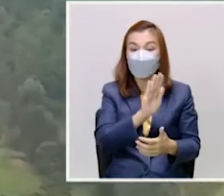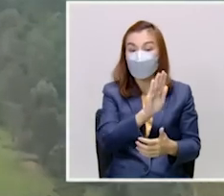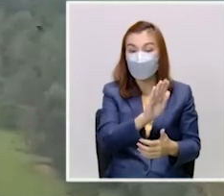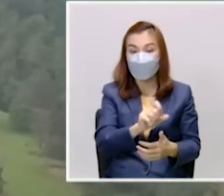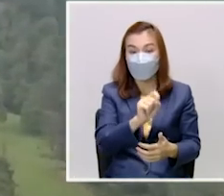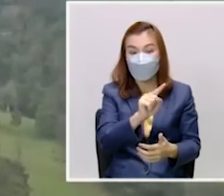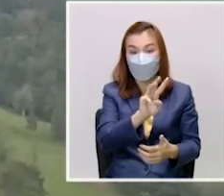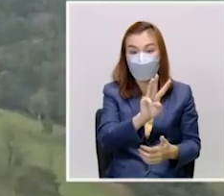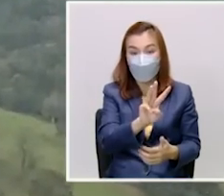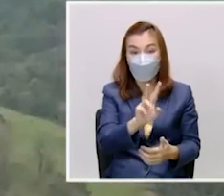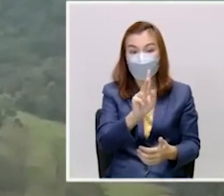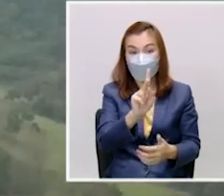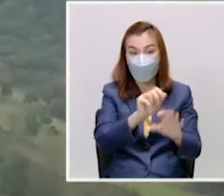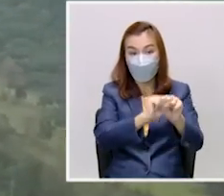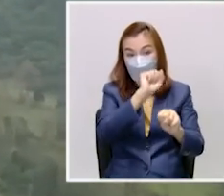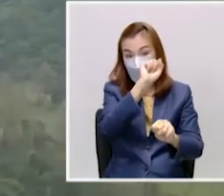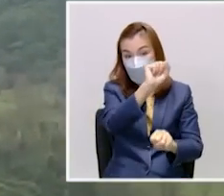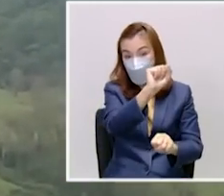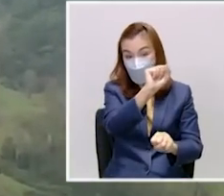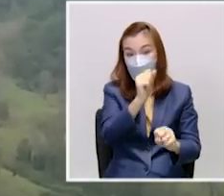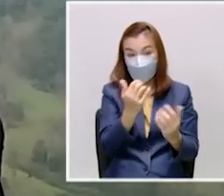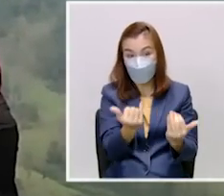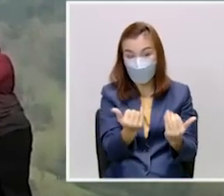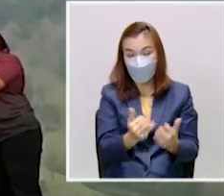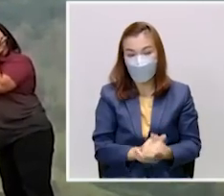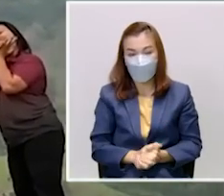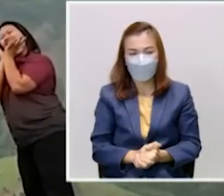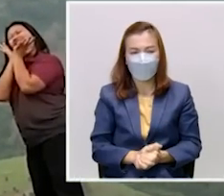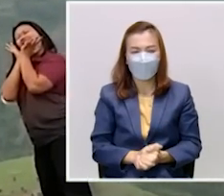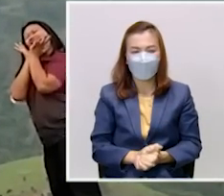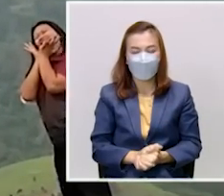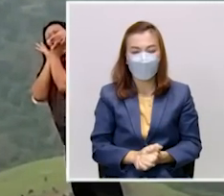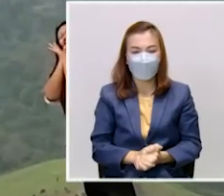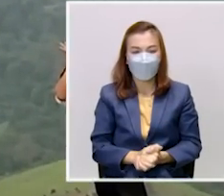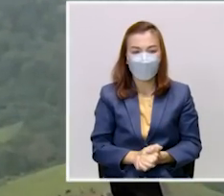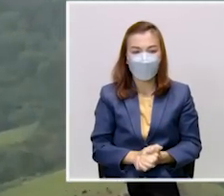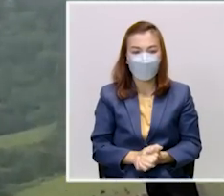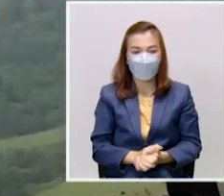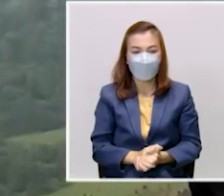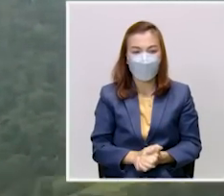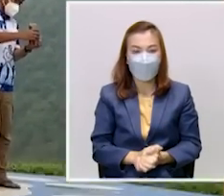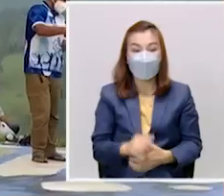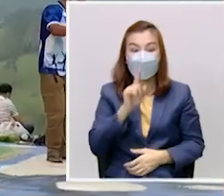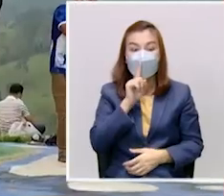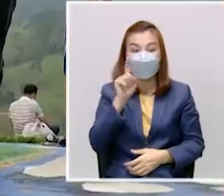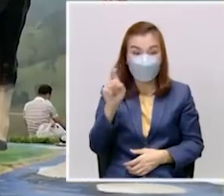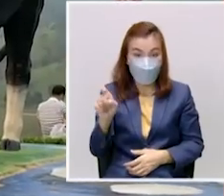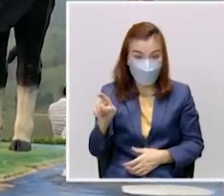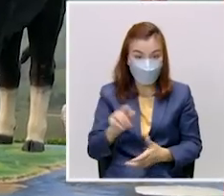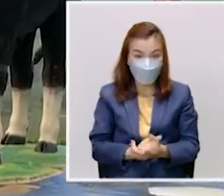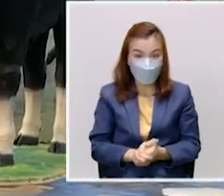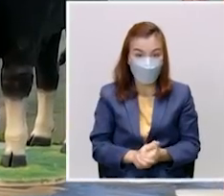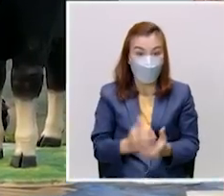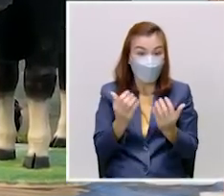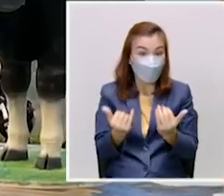กิดการประกาศใช้อยู่เนี่ยครับ ค่ะ ค ุณสิทธิวัฒน์คะช่วงเวลาที่ผ่านมานะคะเราก็จะเห็